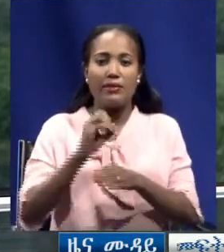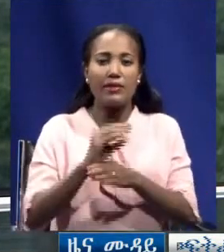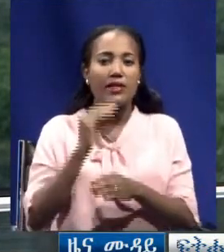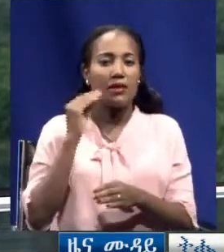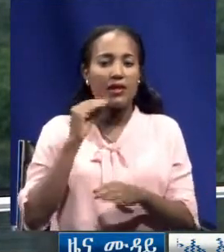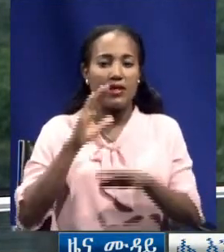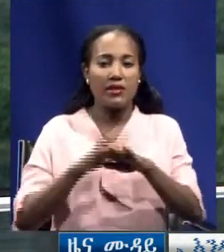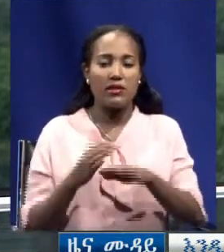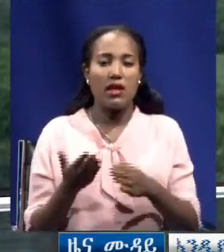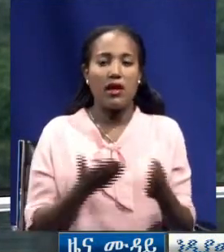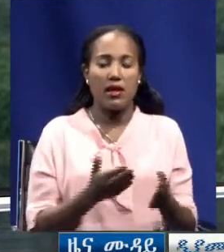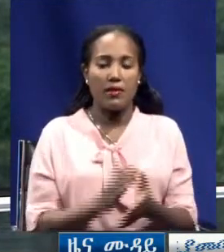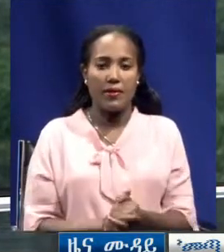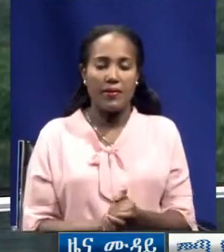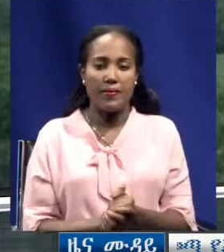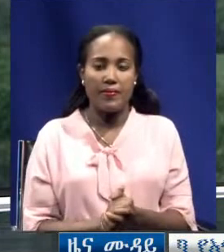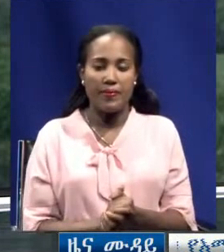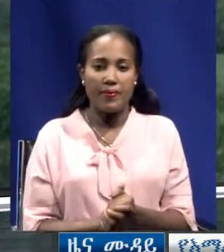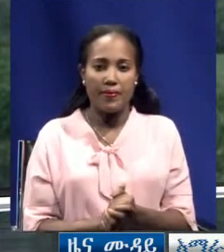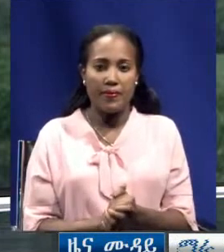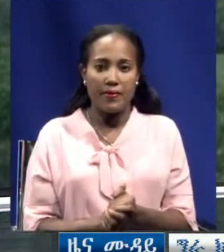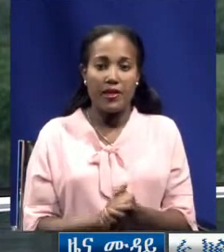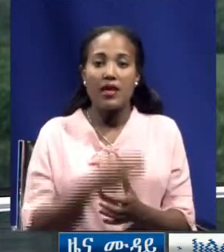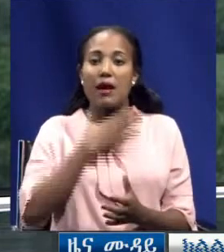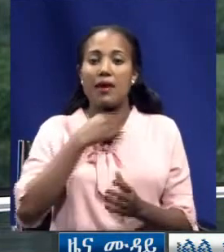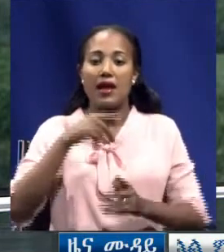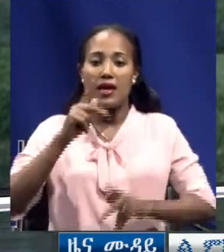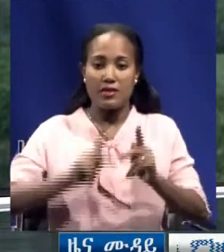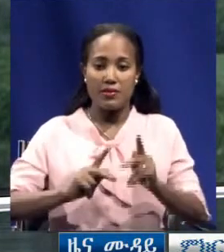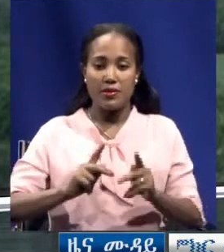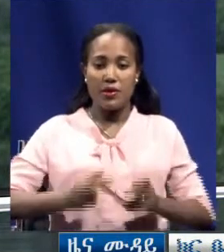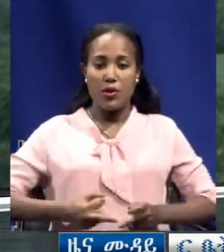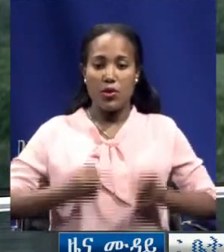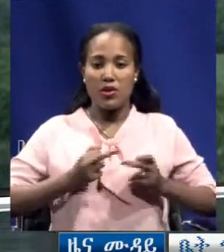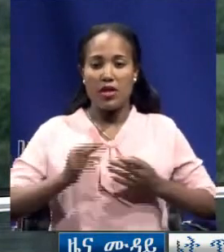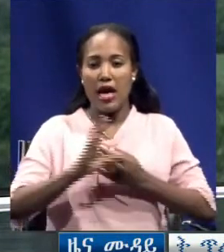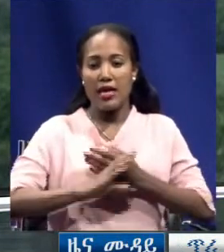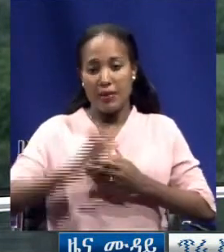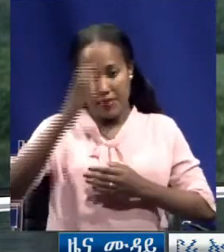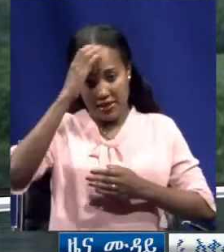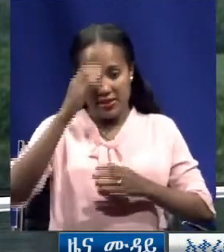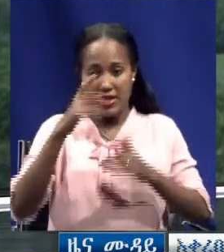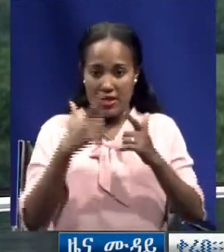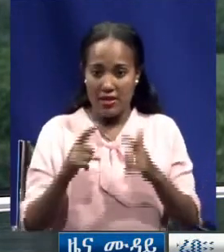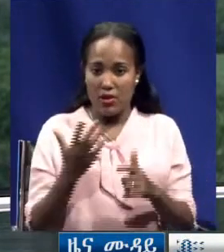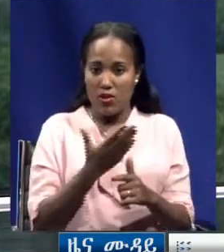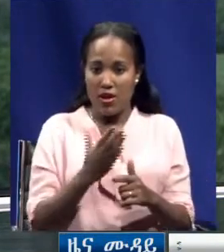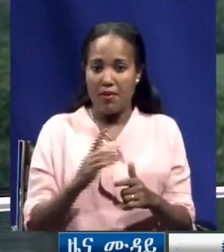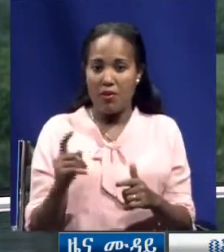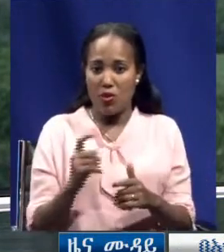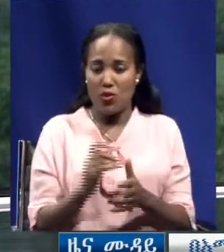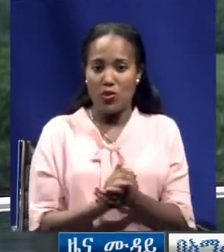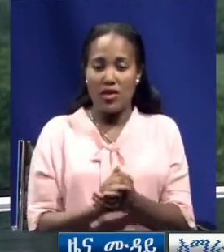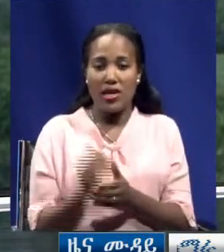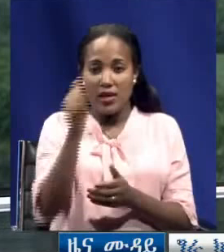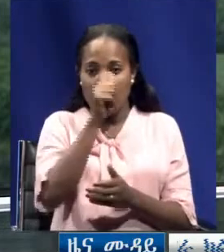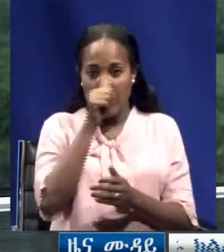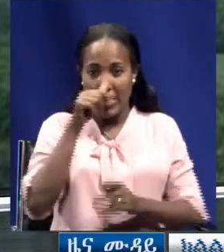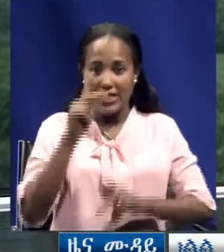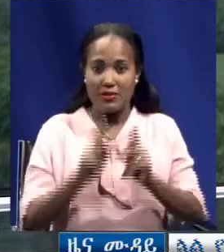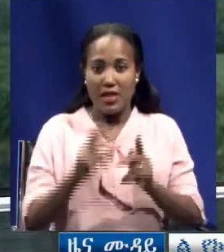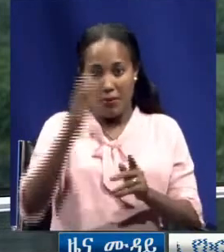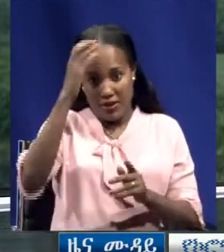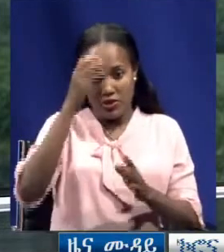ቤት ጥሪ አቀረበ። የአማራ ህዝብ ህልውና የሀገረ መንግስት እጣ ፈንታ ጉዳይ በመሆኑ የኢትዮጵያ ህዝብና